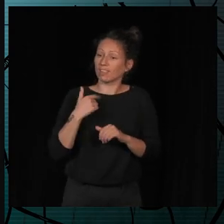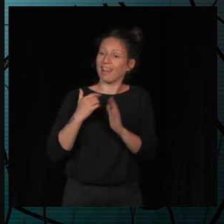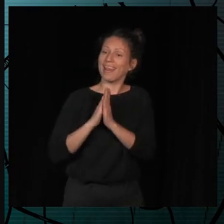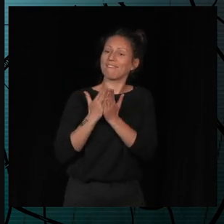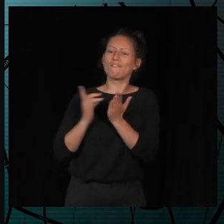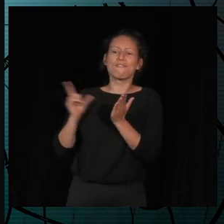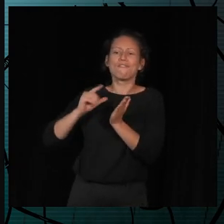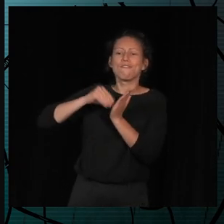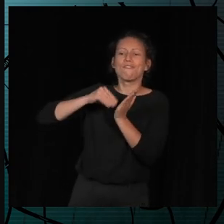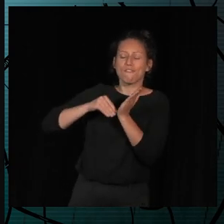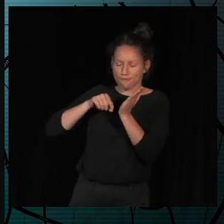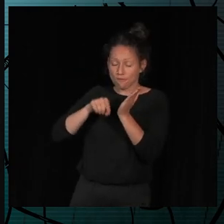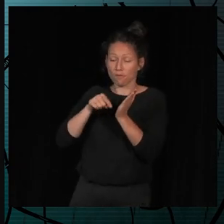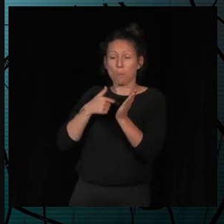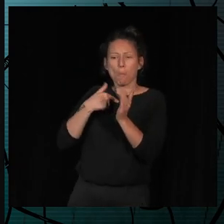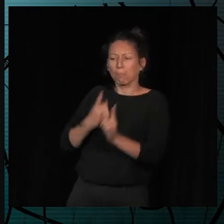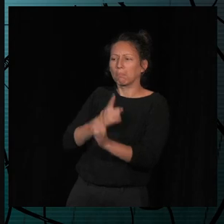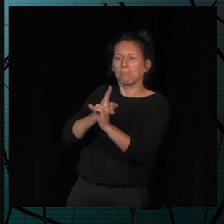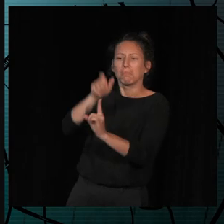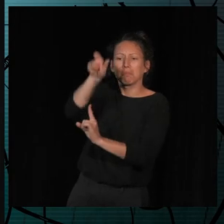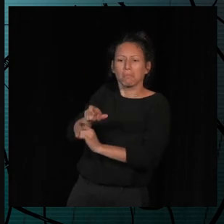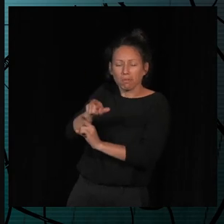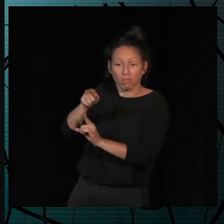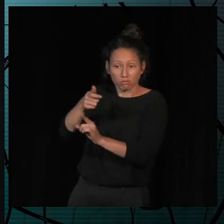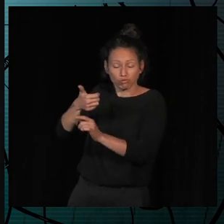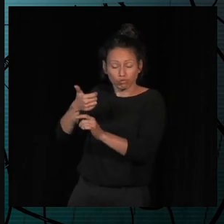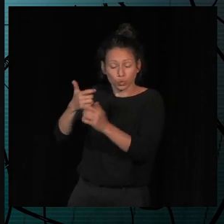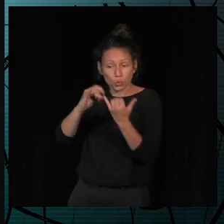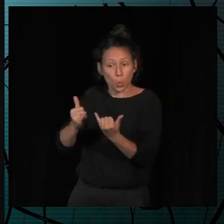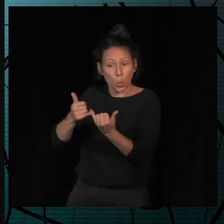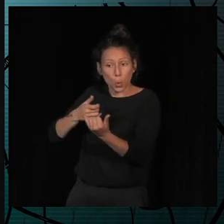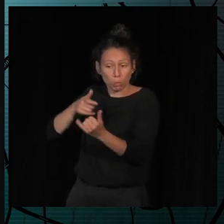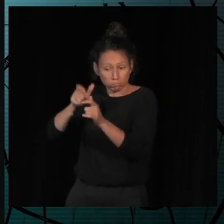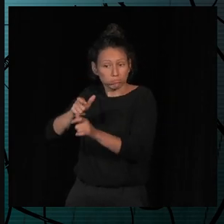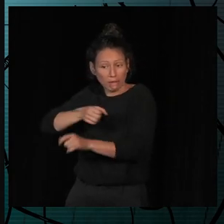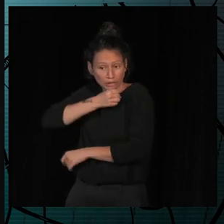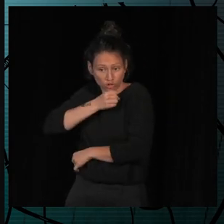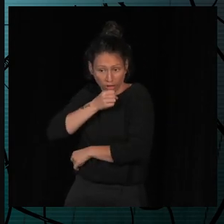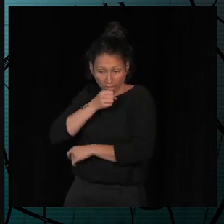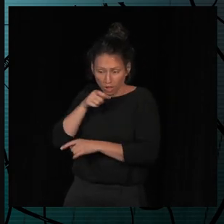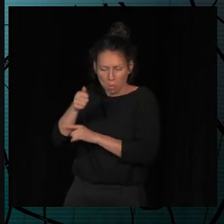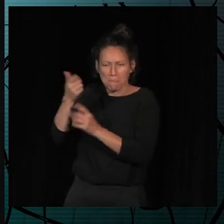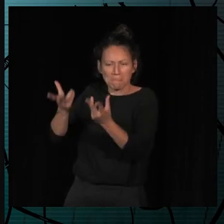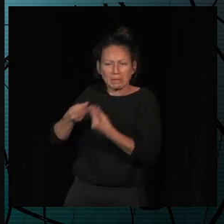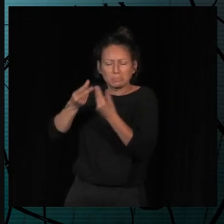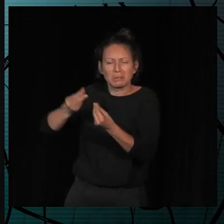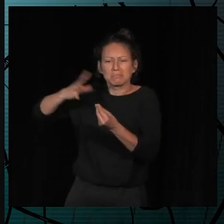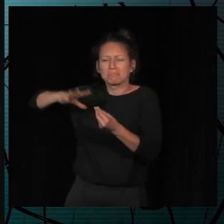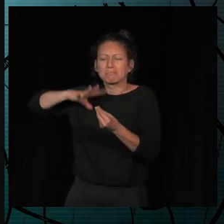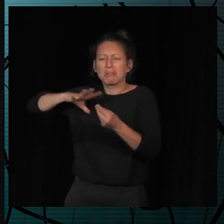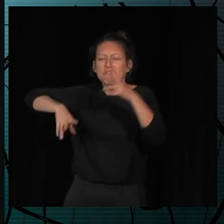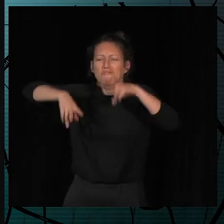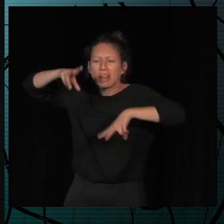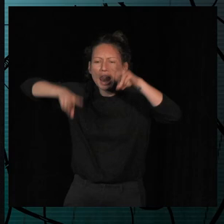rencontré un game designer senior qui travaillait que sur du mobile il m'a raconté une pratique assez folle où c'était un jeu de village